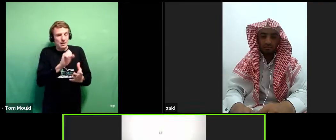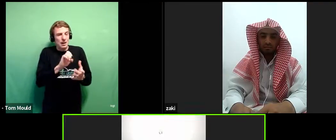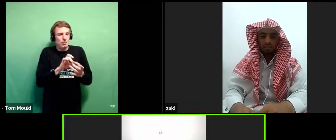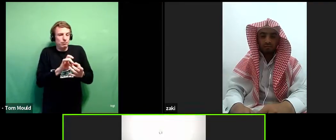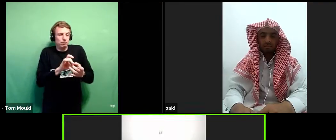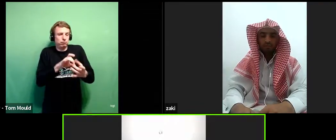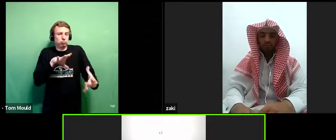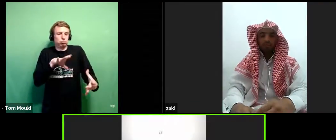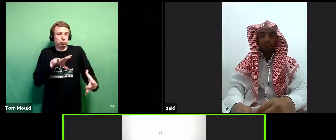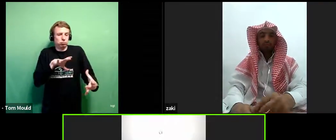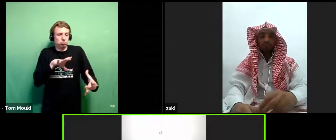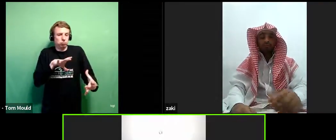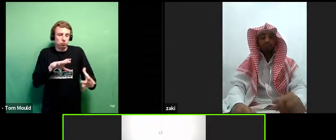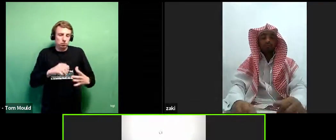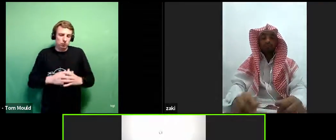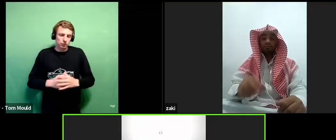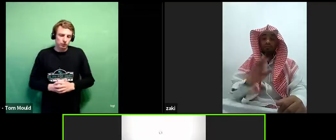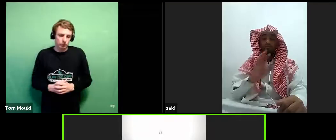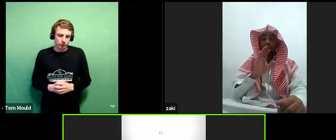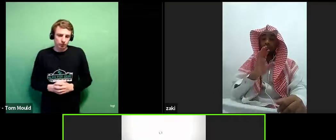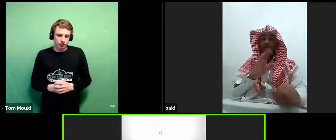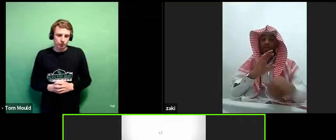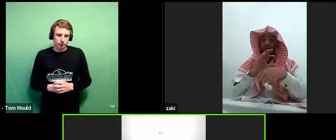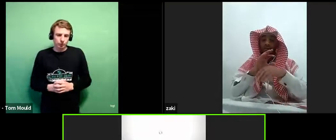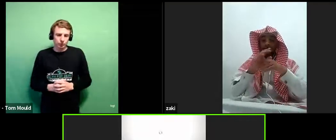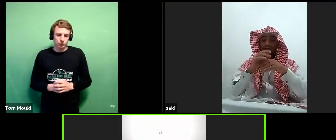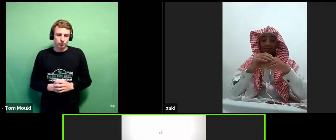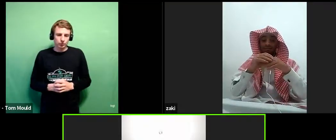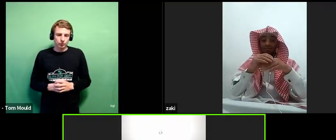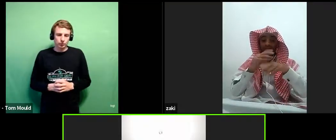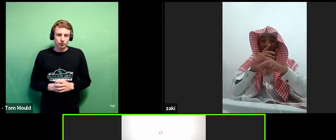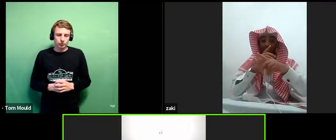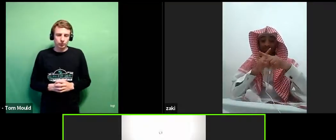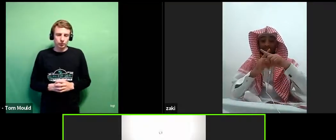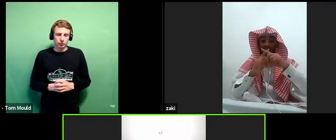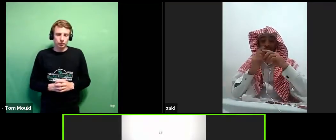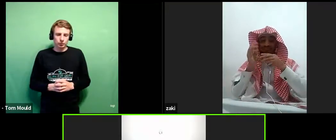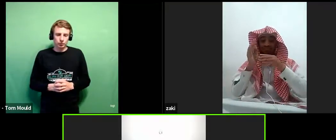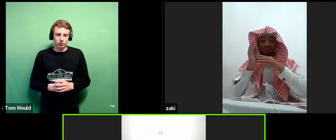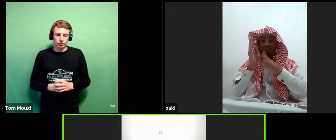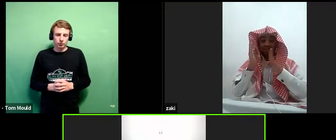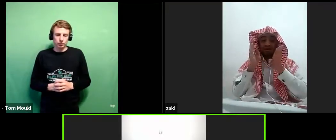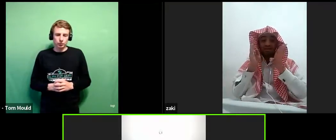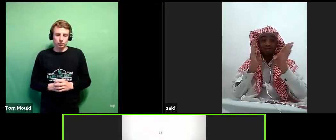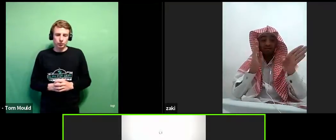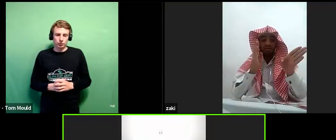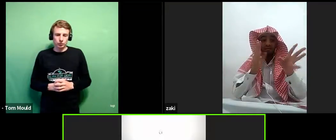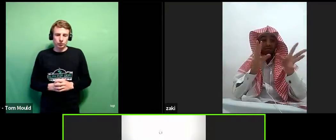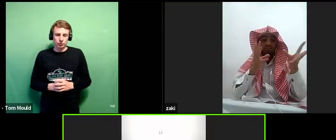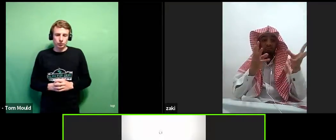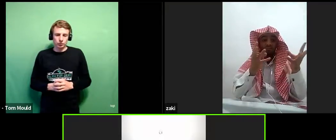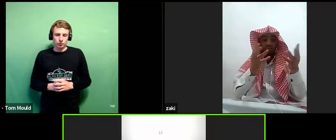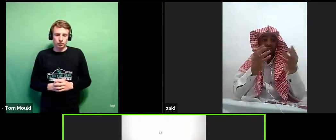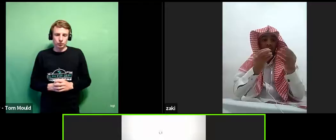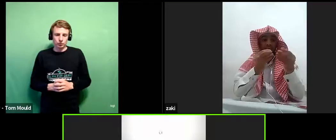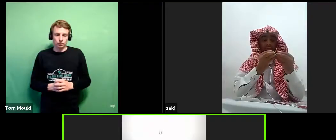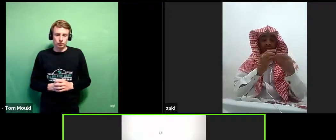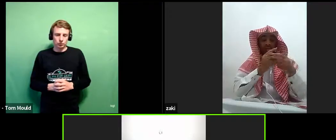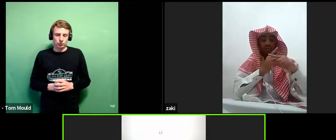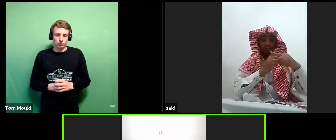وقال الذين اتبعوا لو أن لنا كرة